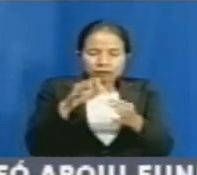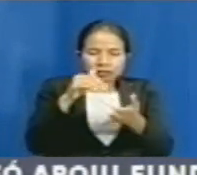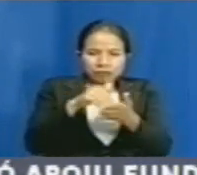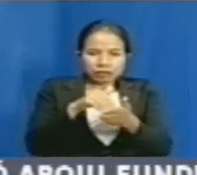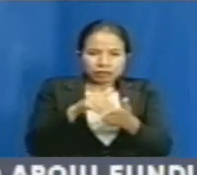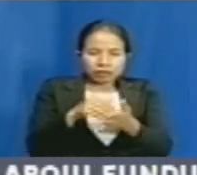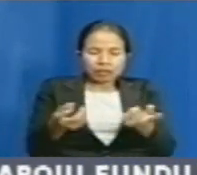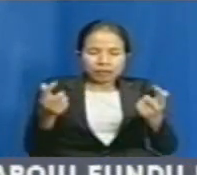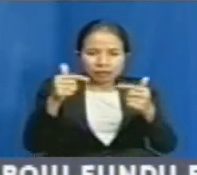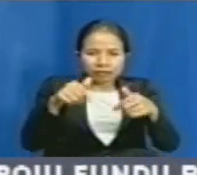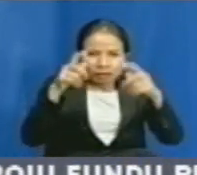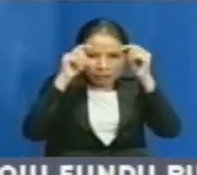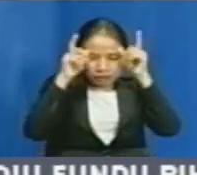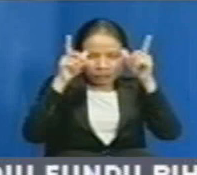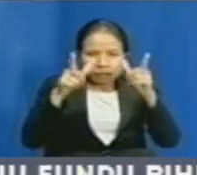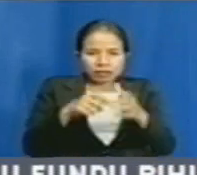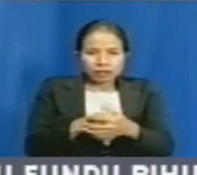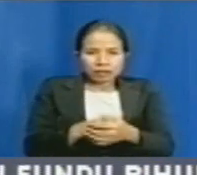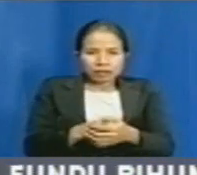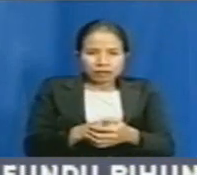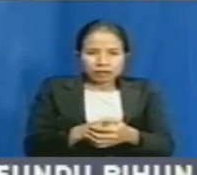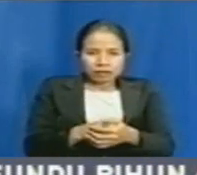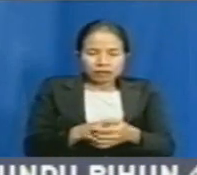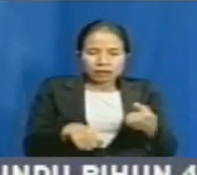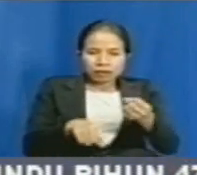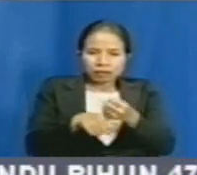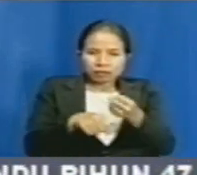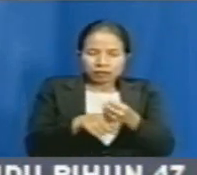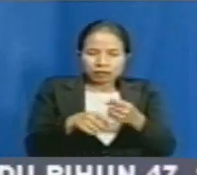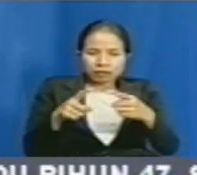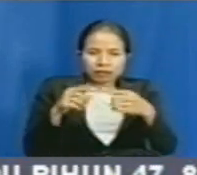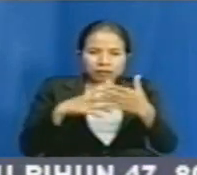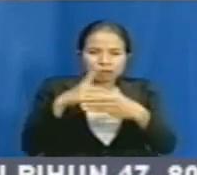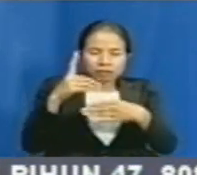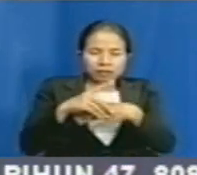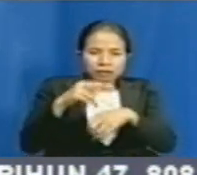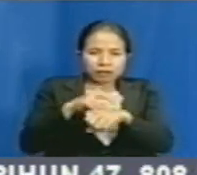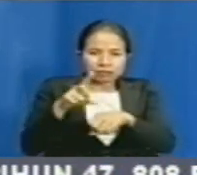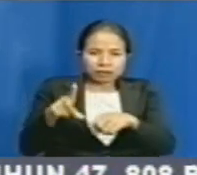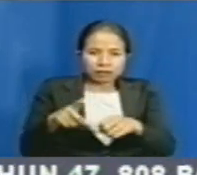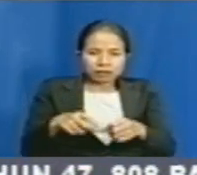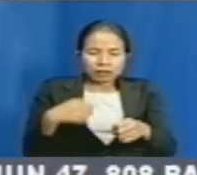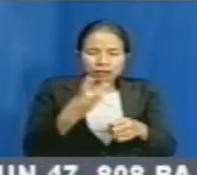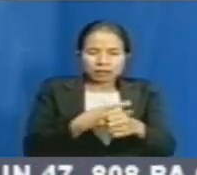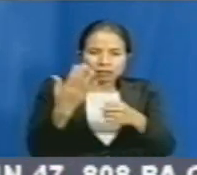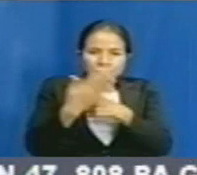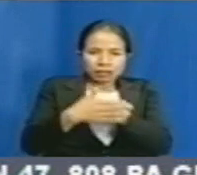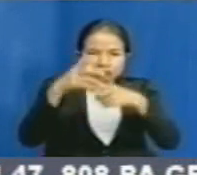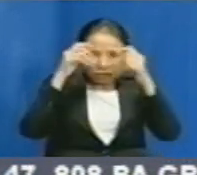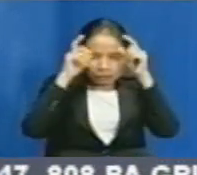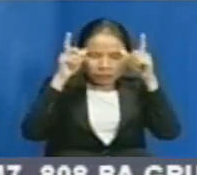am fila falemai Timor Leste ori kontribui ba desenvolvimento nasional ina redoven Timor Leste